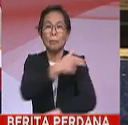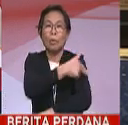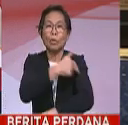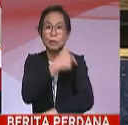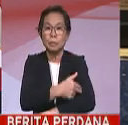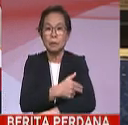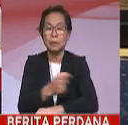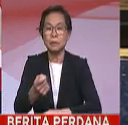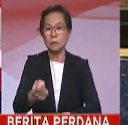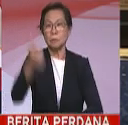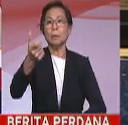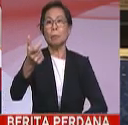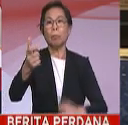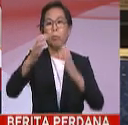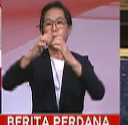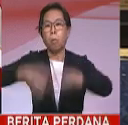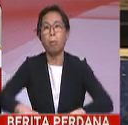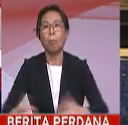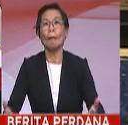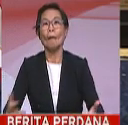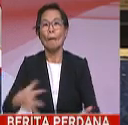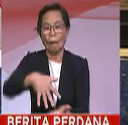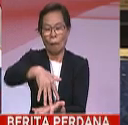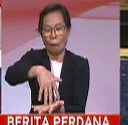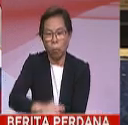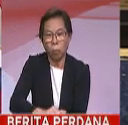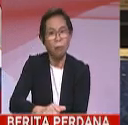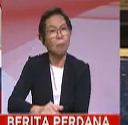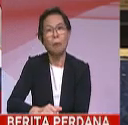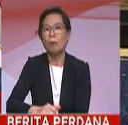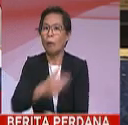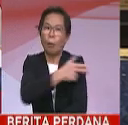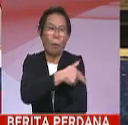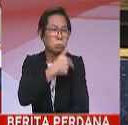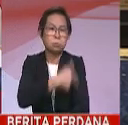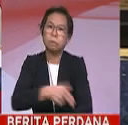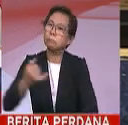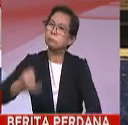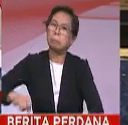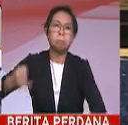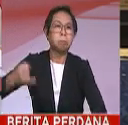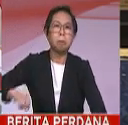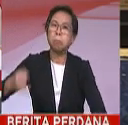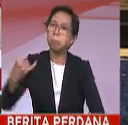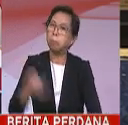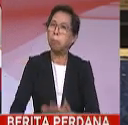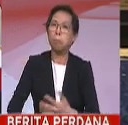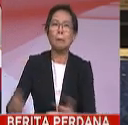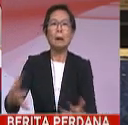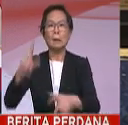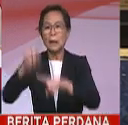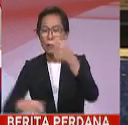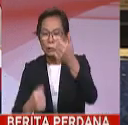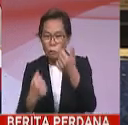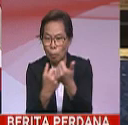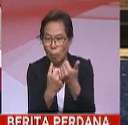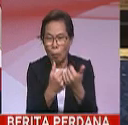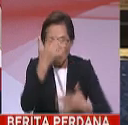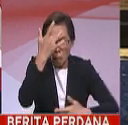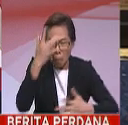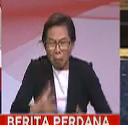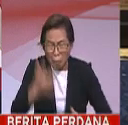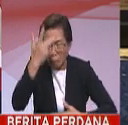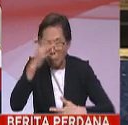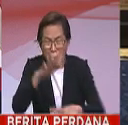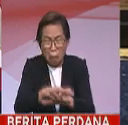dalam sekelip mata. Ia tidak lagi mampu untuk menampung jumlah pesakit yang